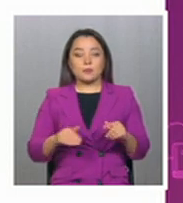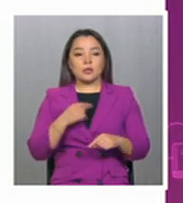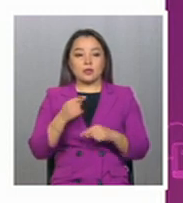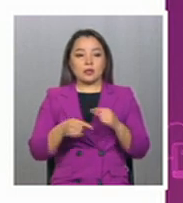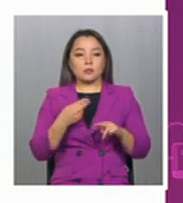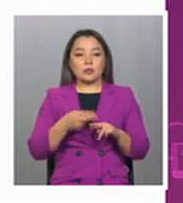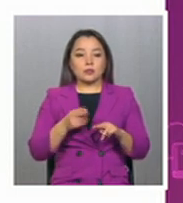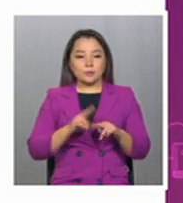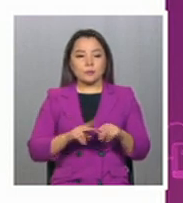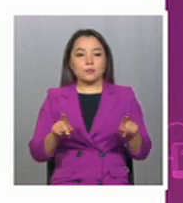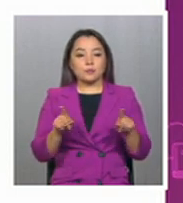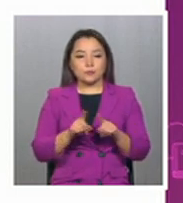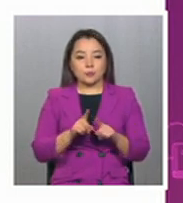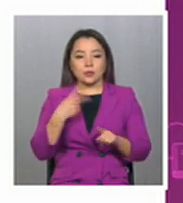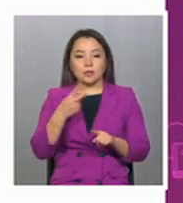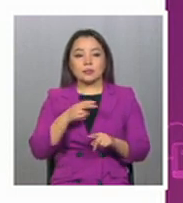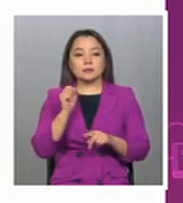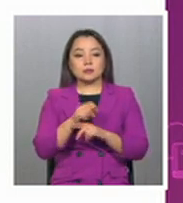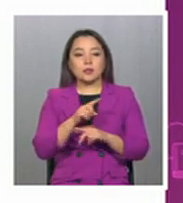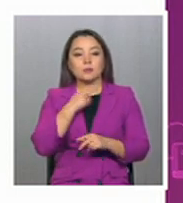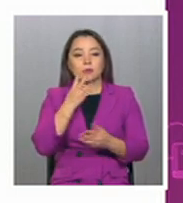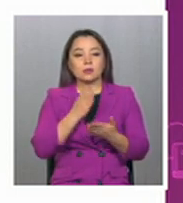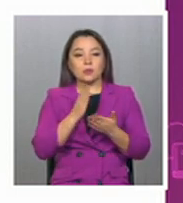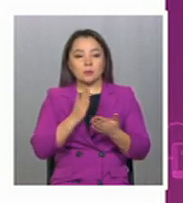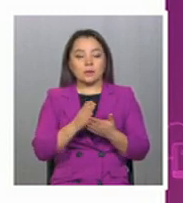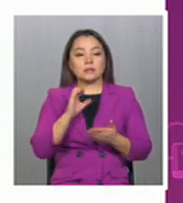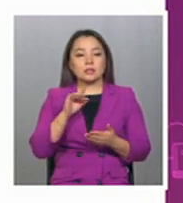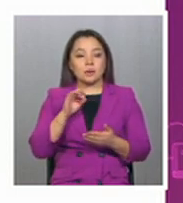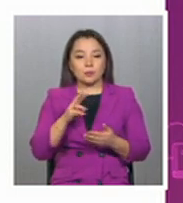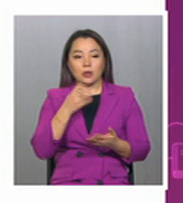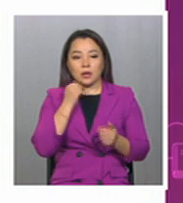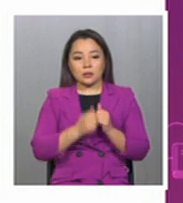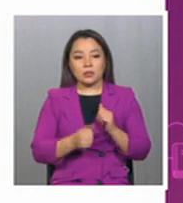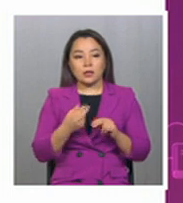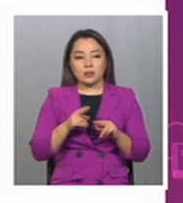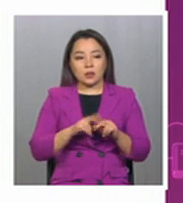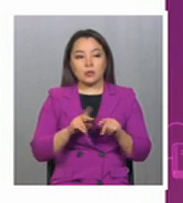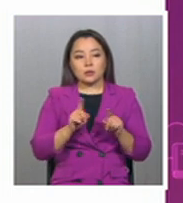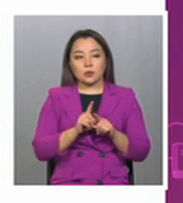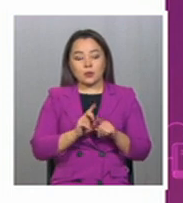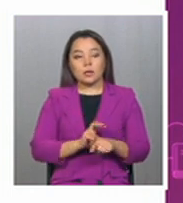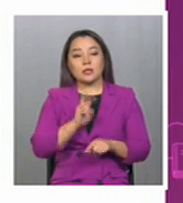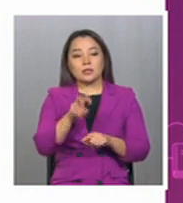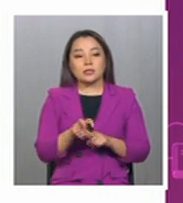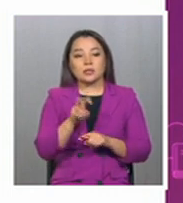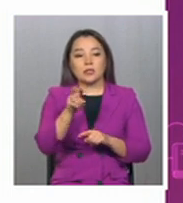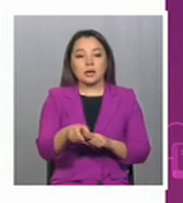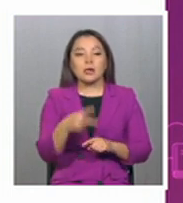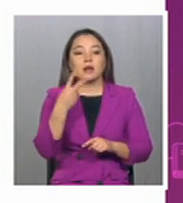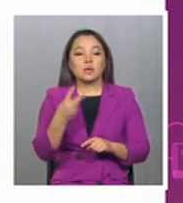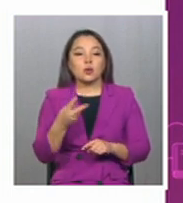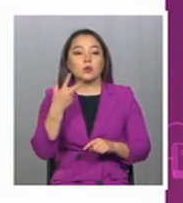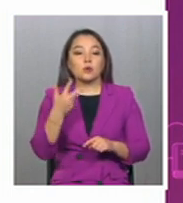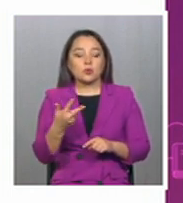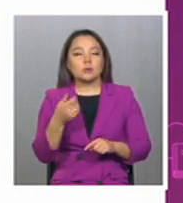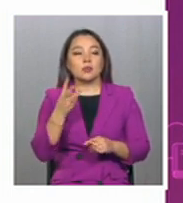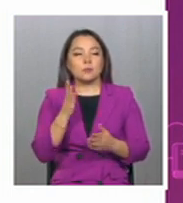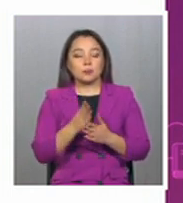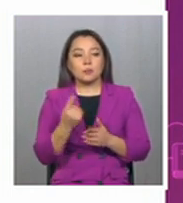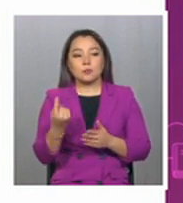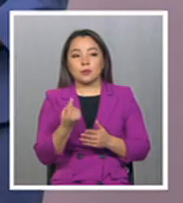назар аударайық. Сырымның әрбір секіруінде 5 бірлік бар. 2-3 секіруінде неше бірлік бар?